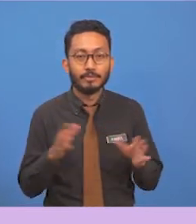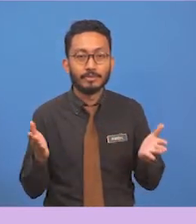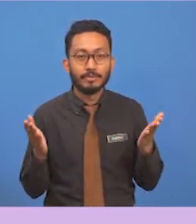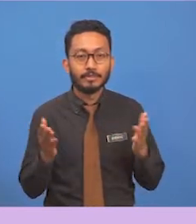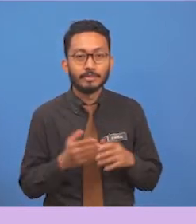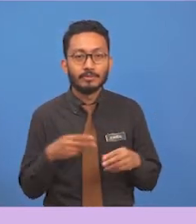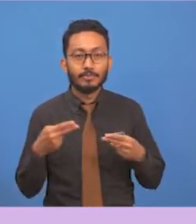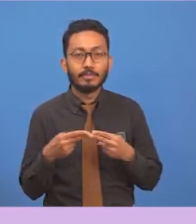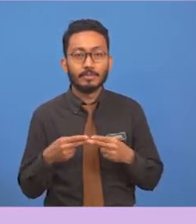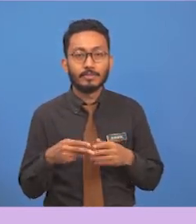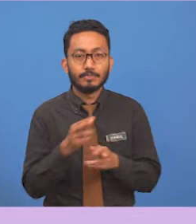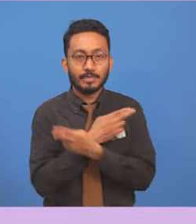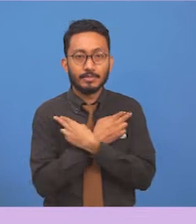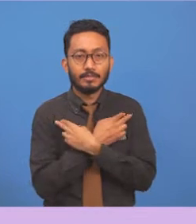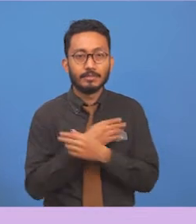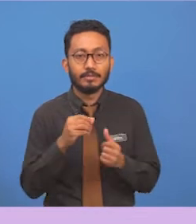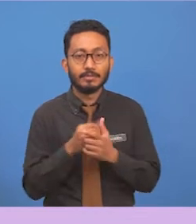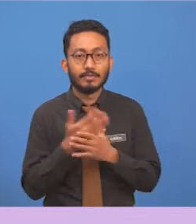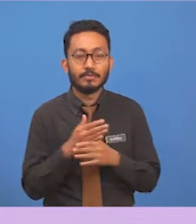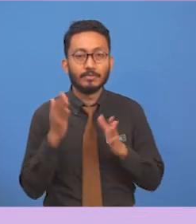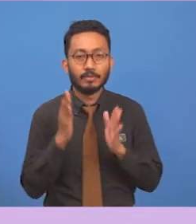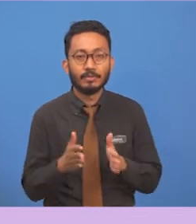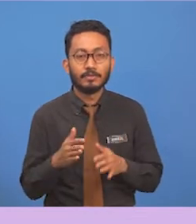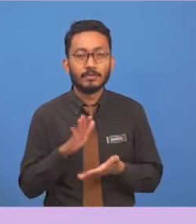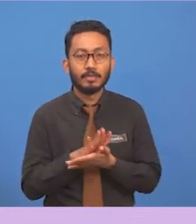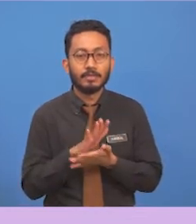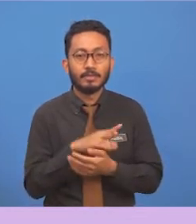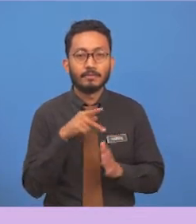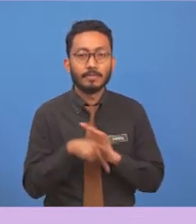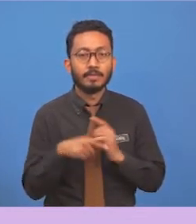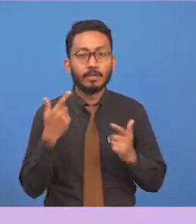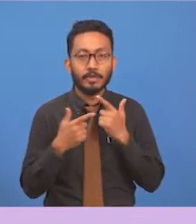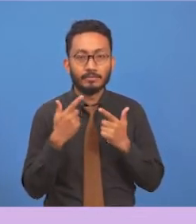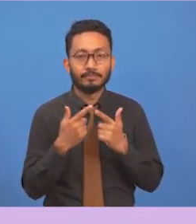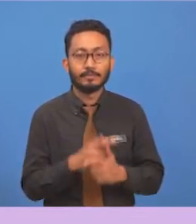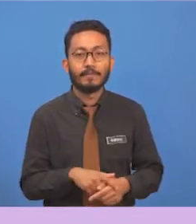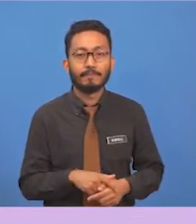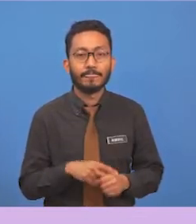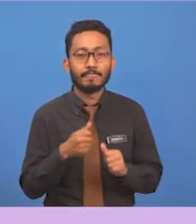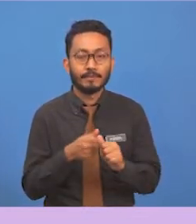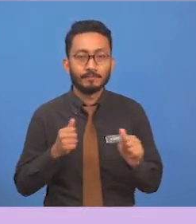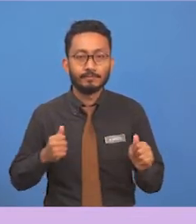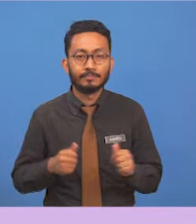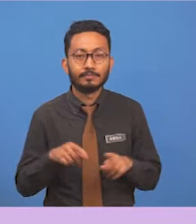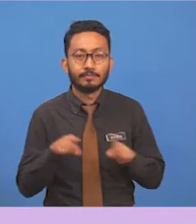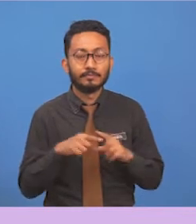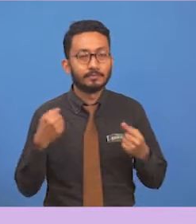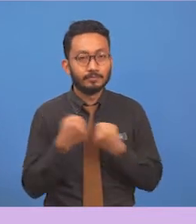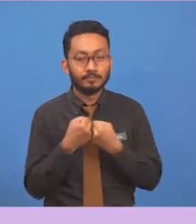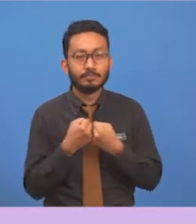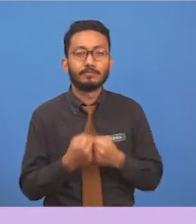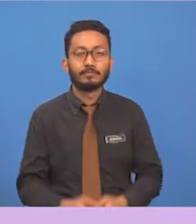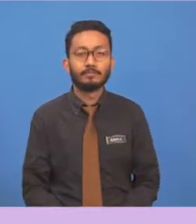mesra antara warga sekolah dan berlawanan kedua akan pergaduhan dan perselisihan